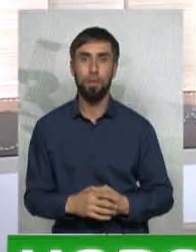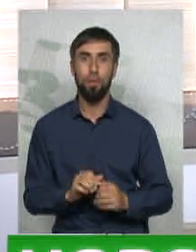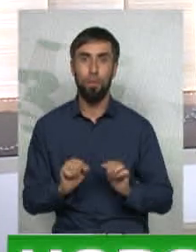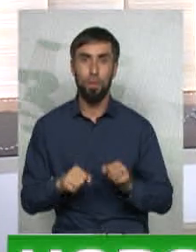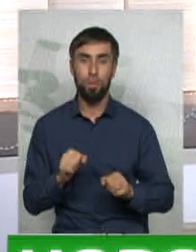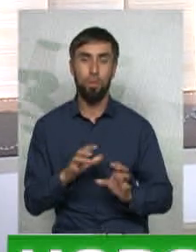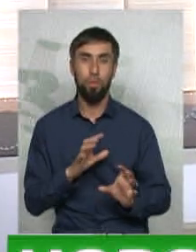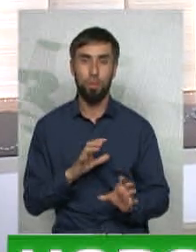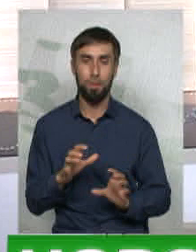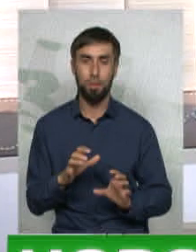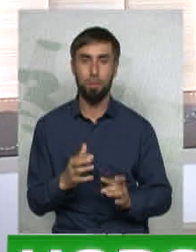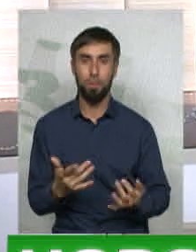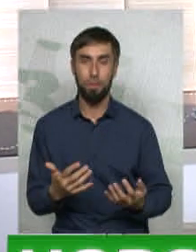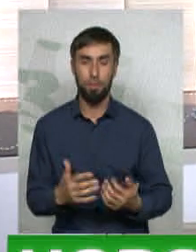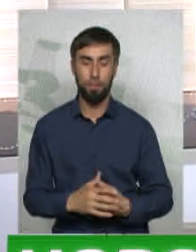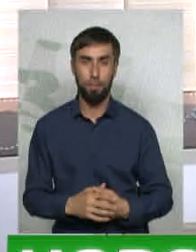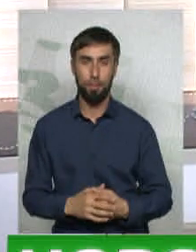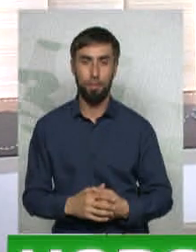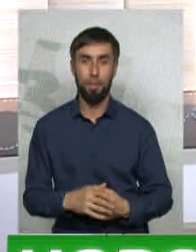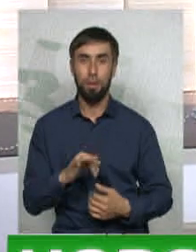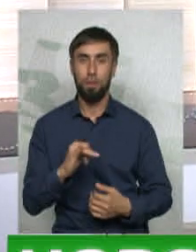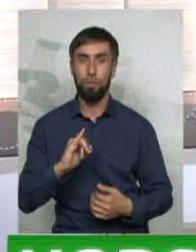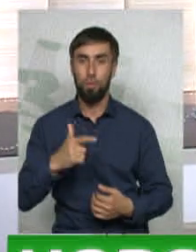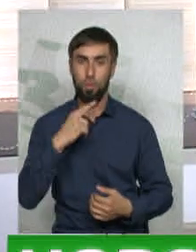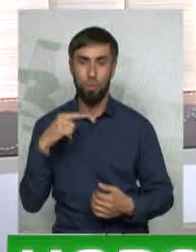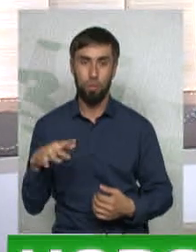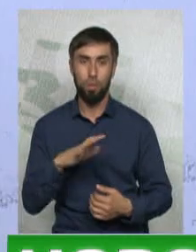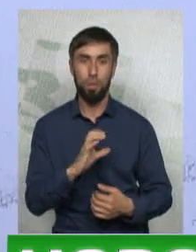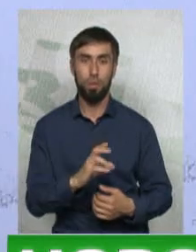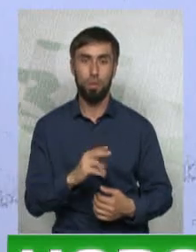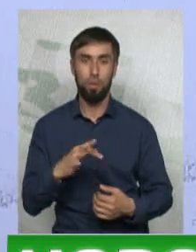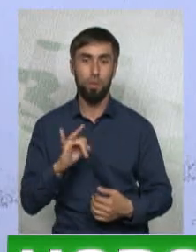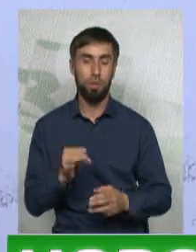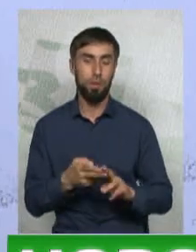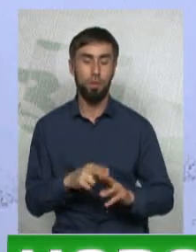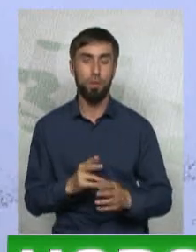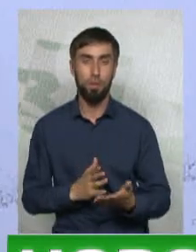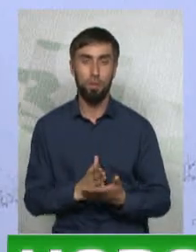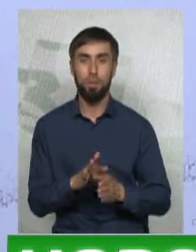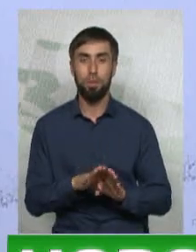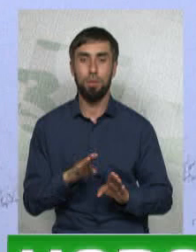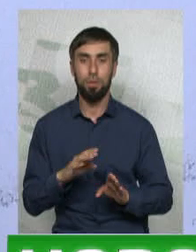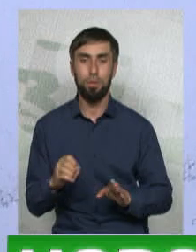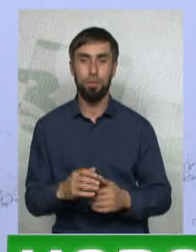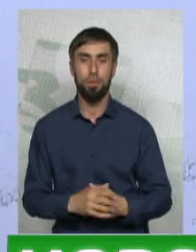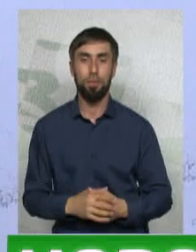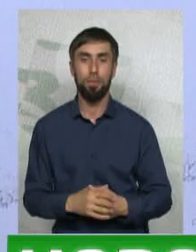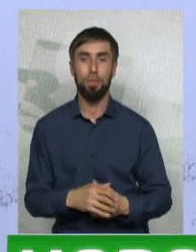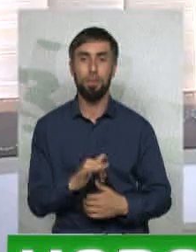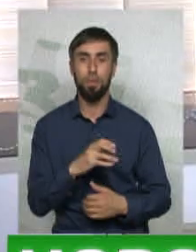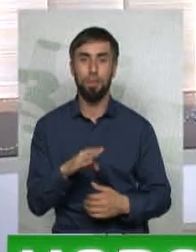способен обеспечить потребности и юга России, и СКФО. И в этом направлении также сейчас